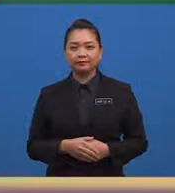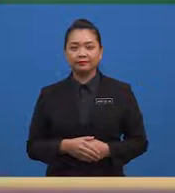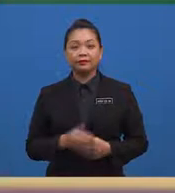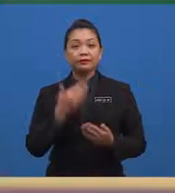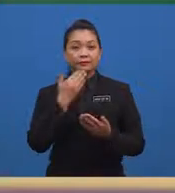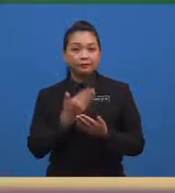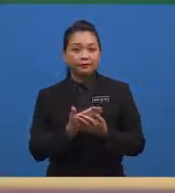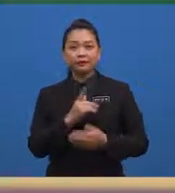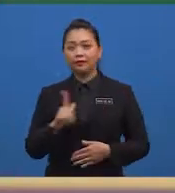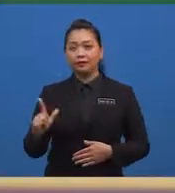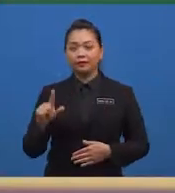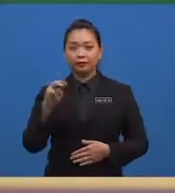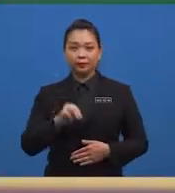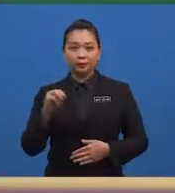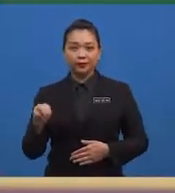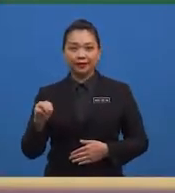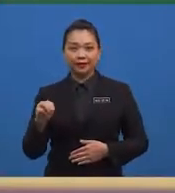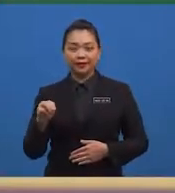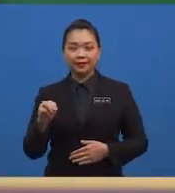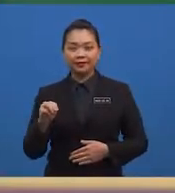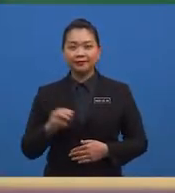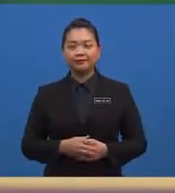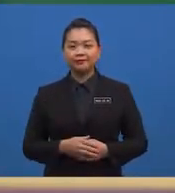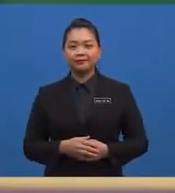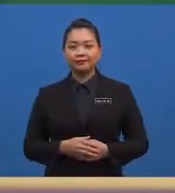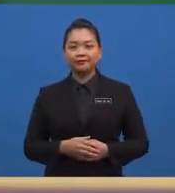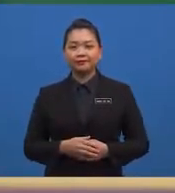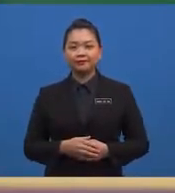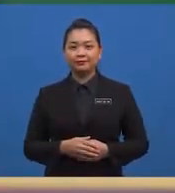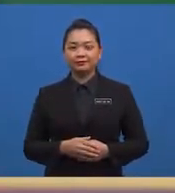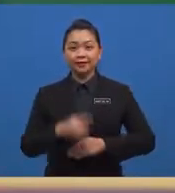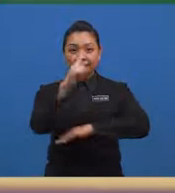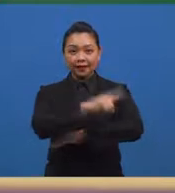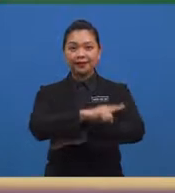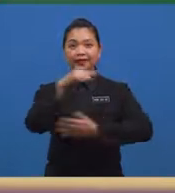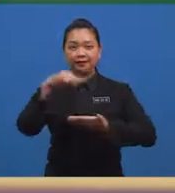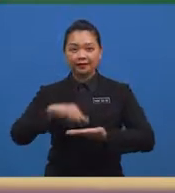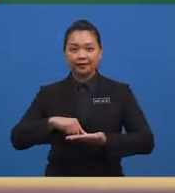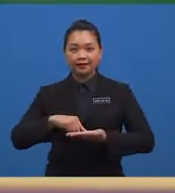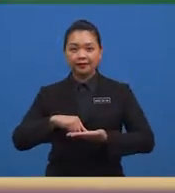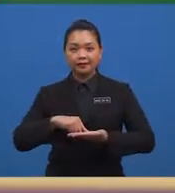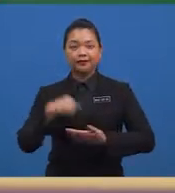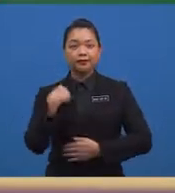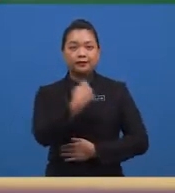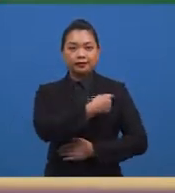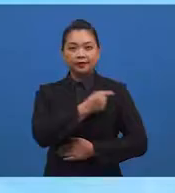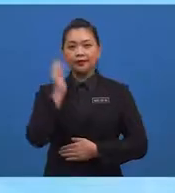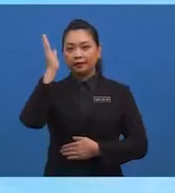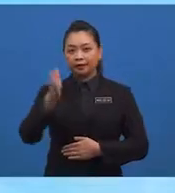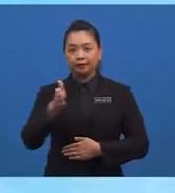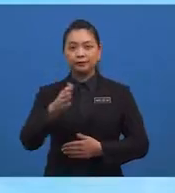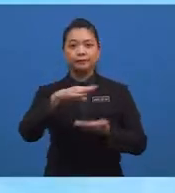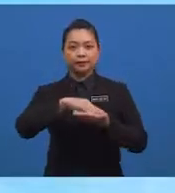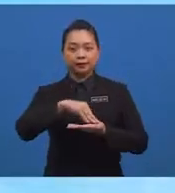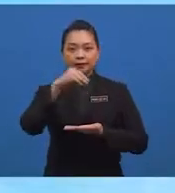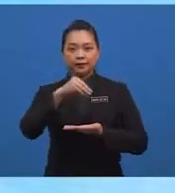Baiklah, murid-murid. Dalam sesi pembelajaran pada hari ini, kita akan